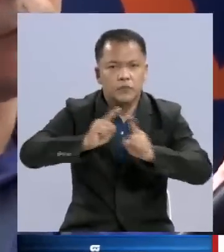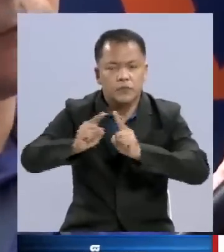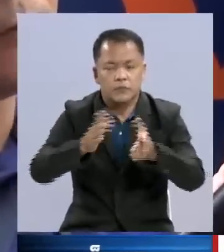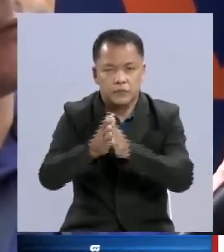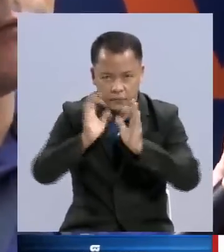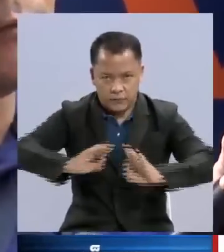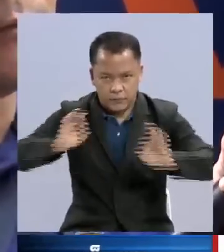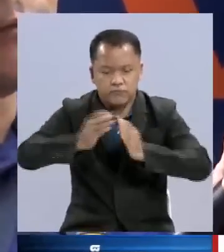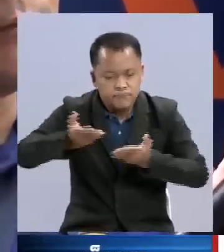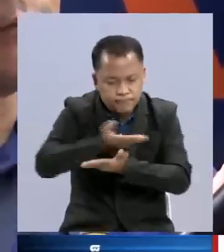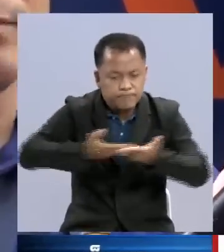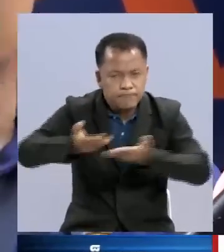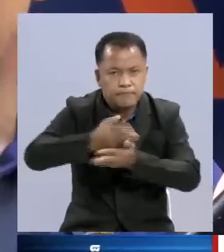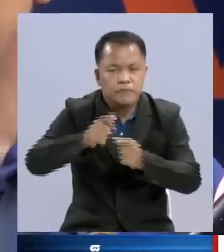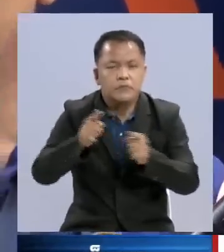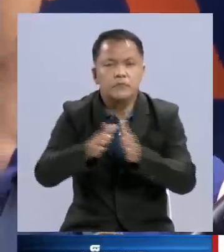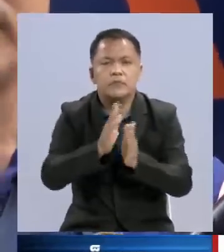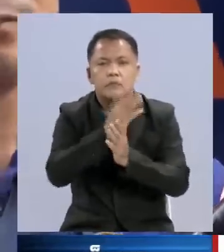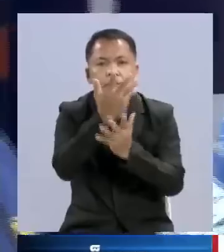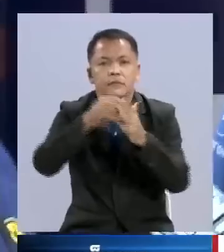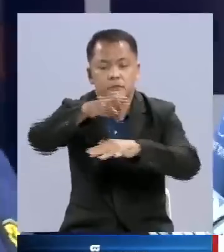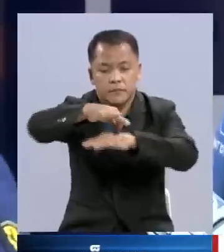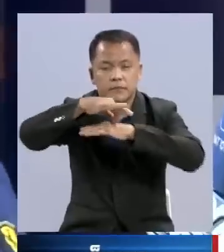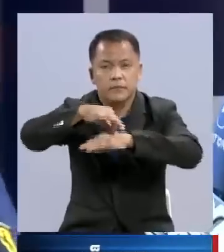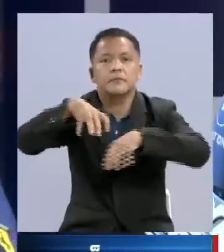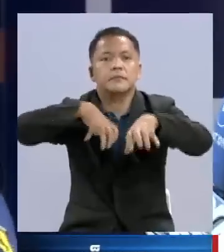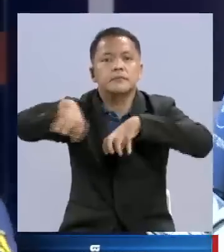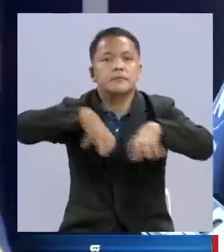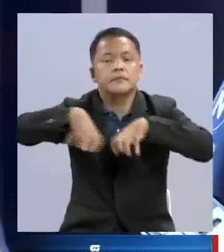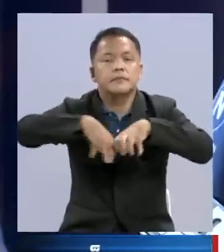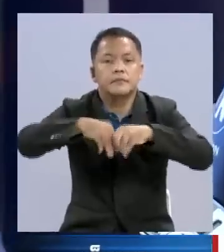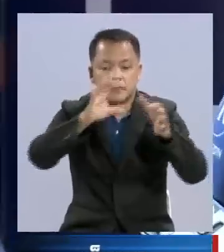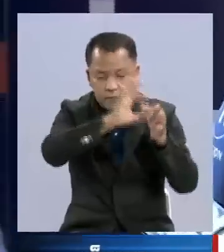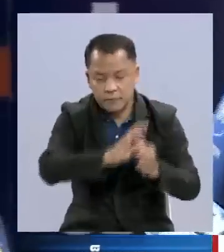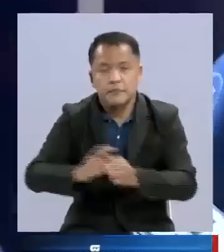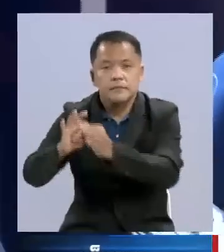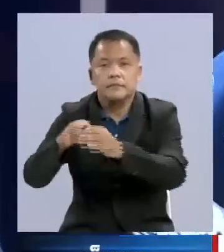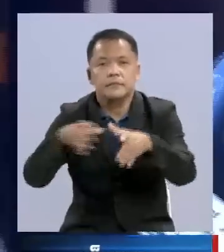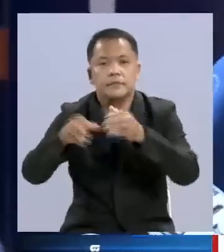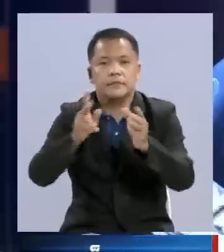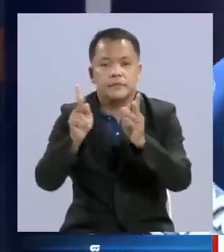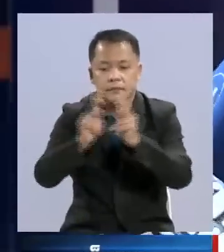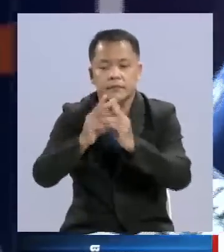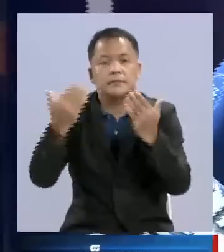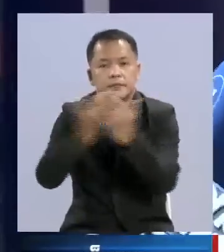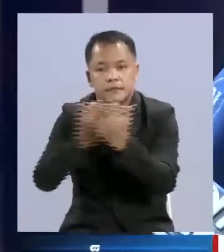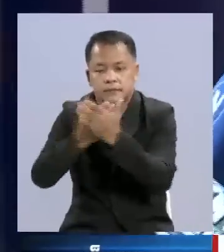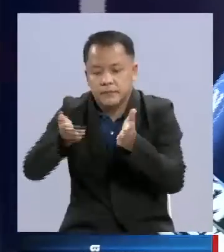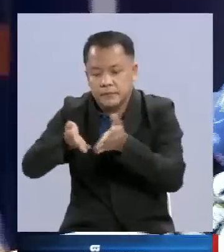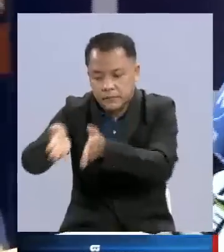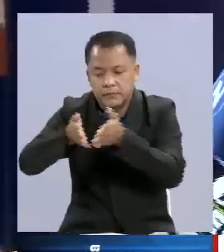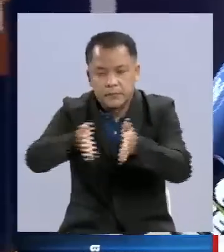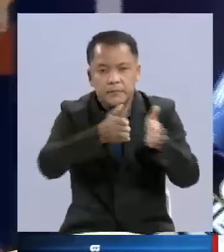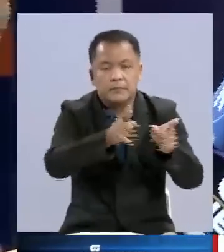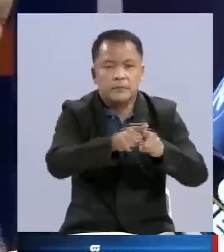ก็จำเป็นต้องหารือกันเองส่วนการวางตำแหน่งในฝ่ายบริหารก็จะล้อไปกับคณะกรรมการเปลี่ยนผ่านในแต่ละด้านเพราะคณะกรร